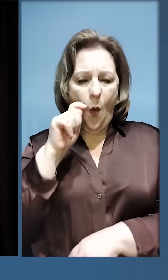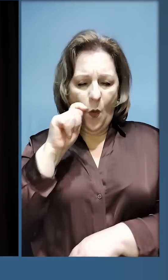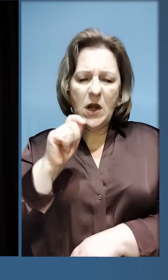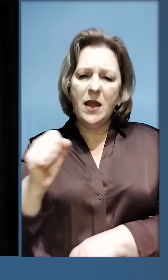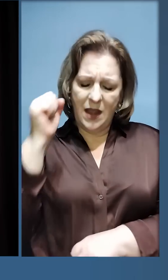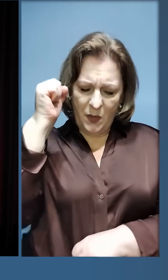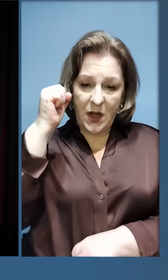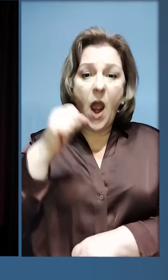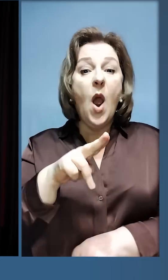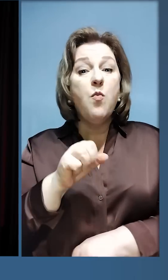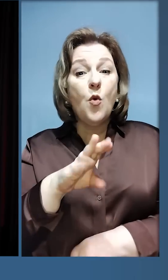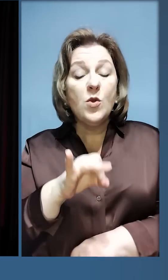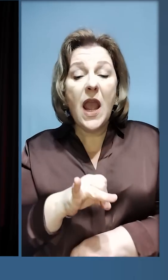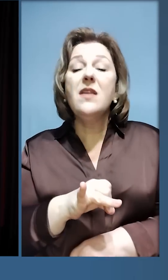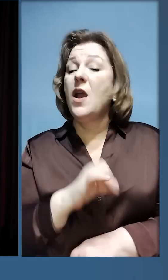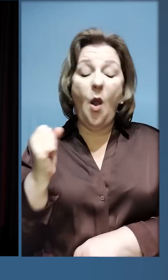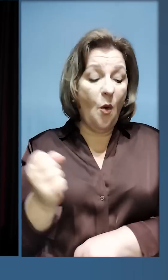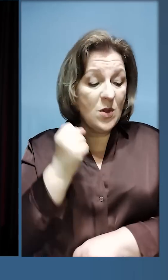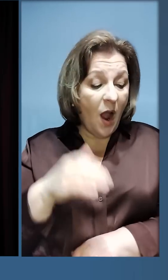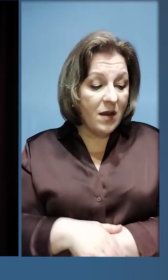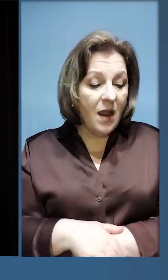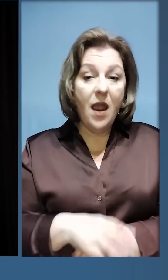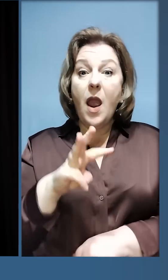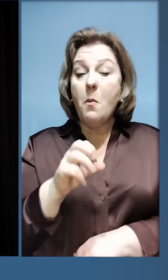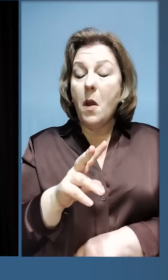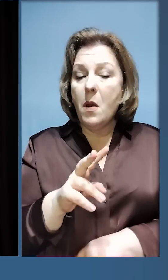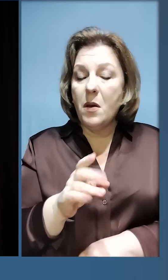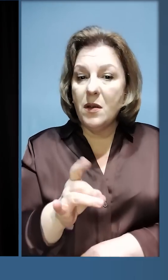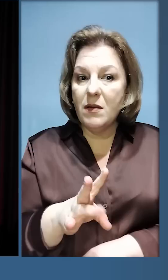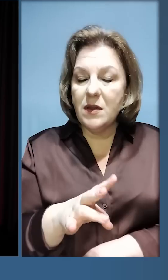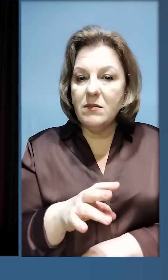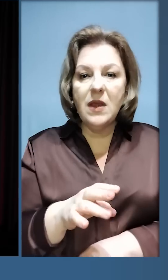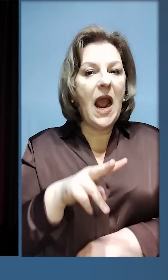Україна! Путін! Макрон!